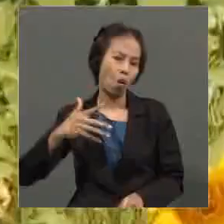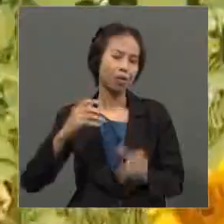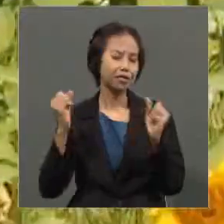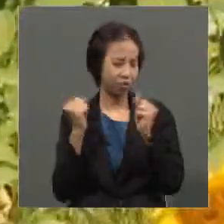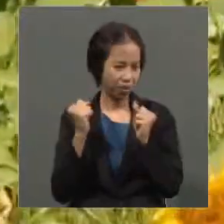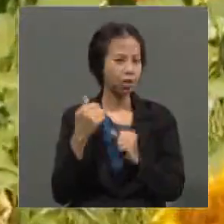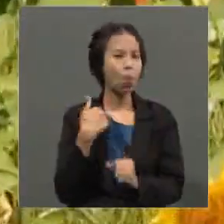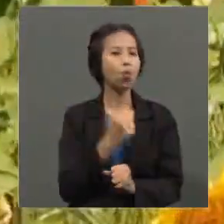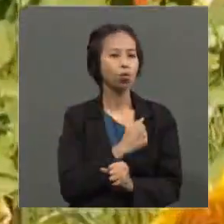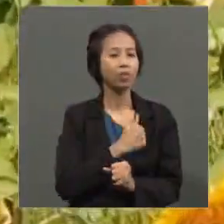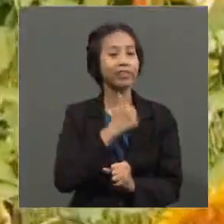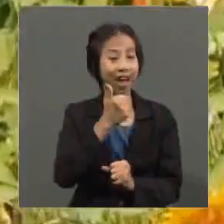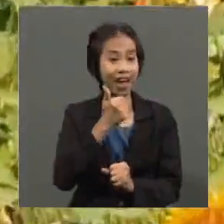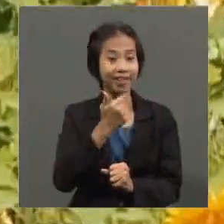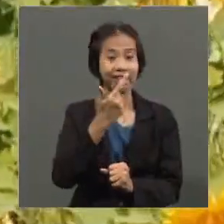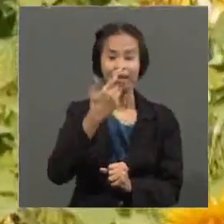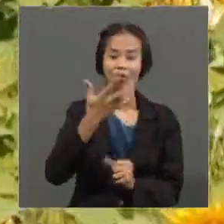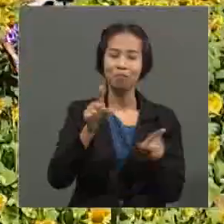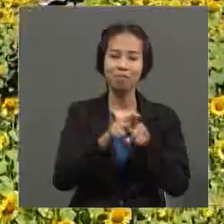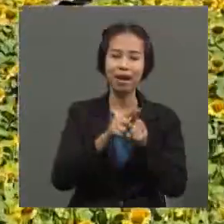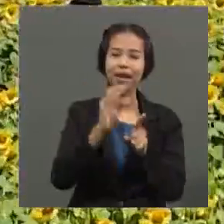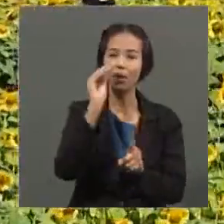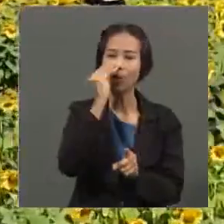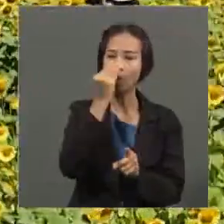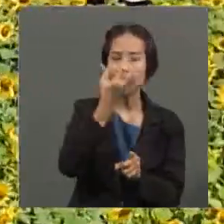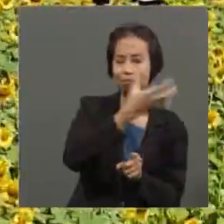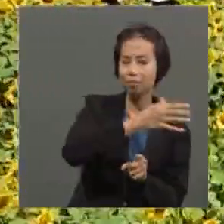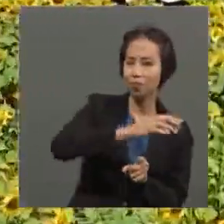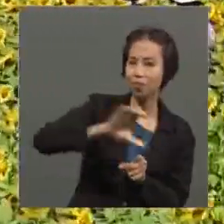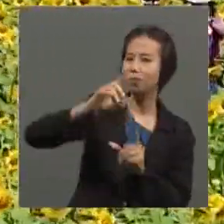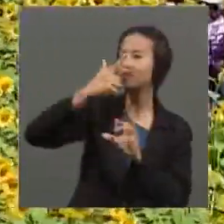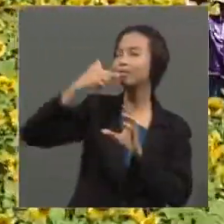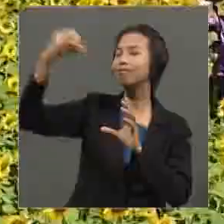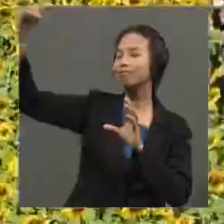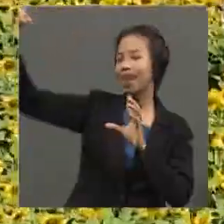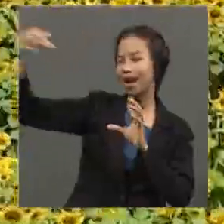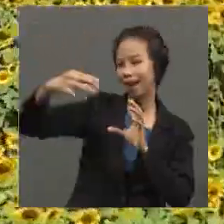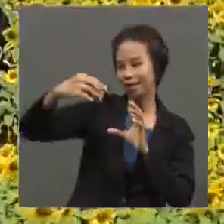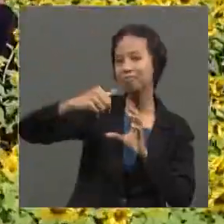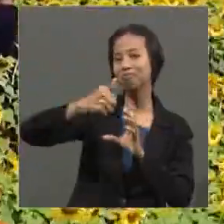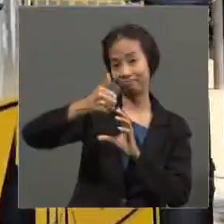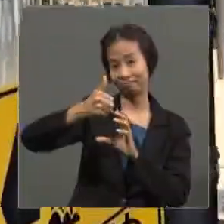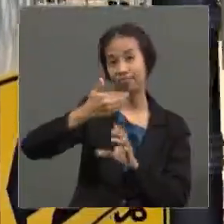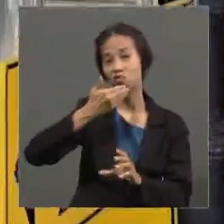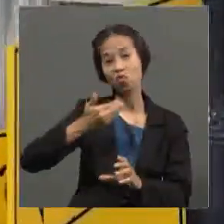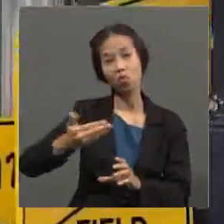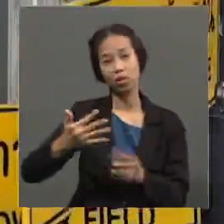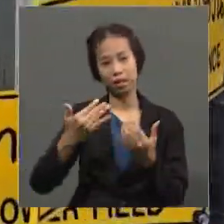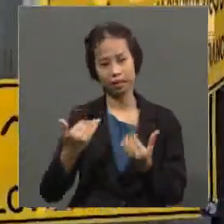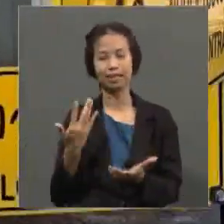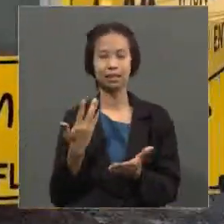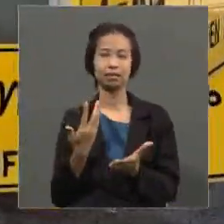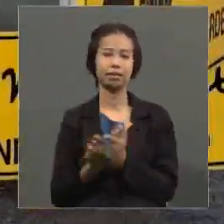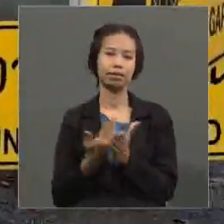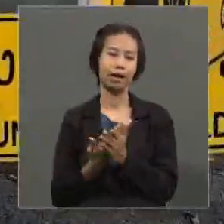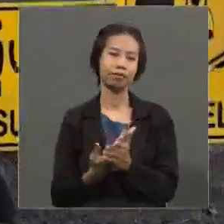ได้ดีหันหน้าสู้แดดอยู่ตลอดเวลานักท่องเที่ยวที่จะเข้าชมทุ่งดอกทานตะวันมีค่าคูปองเข้า